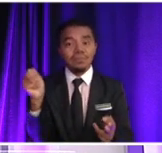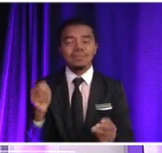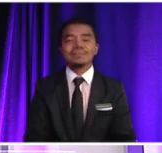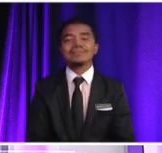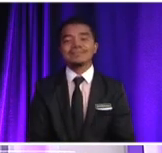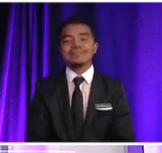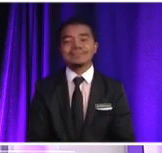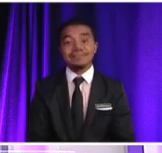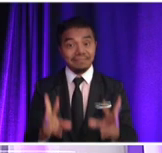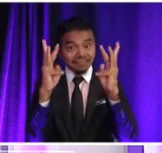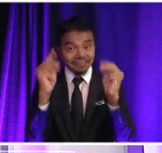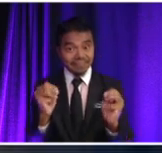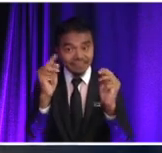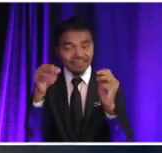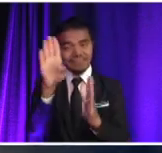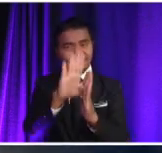diharapkan